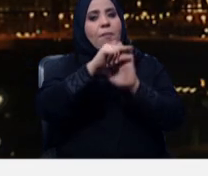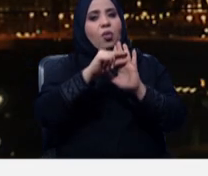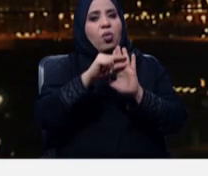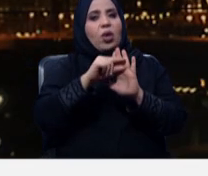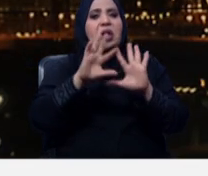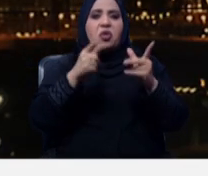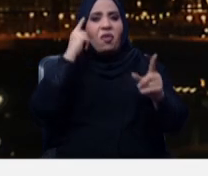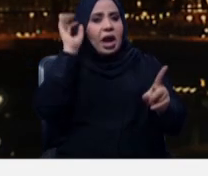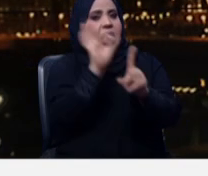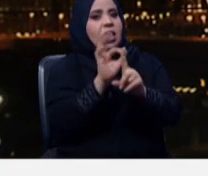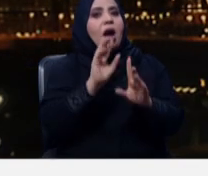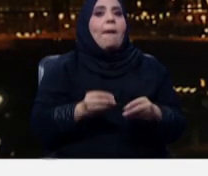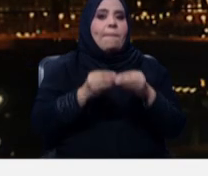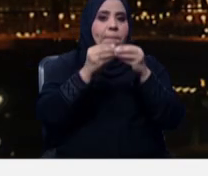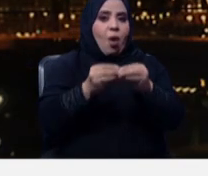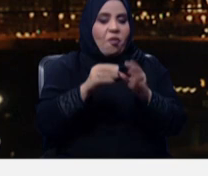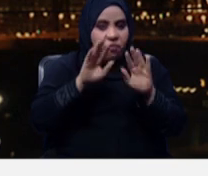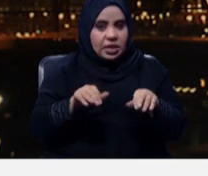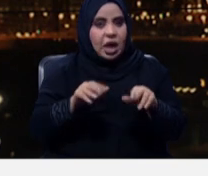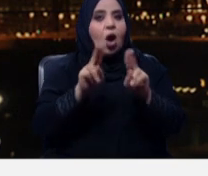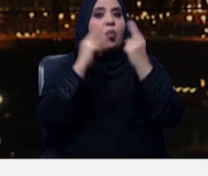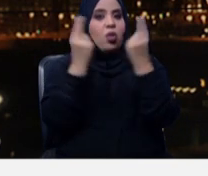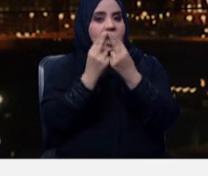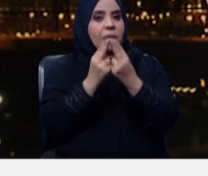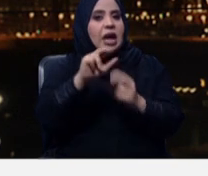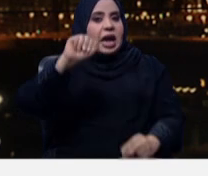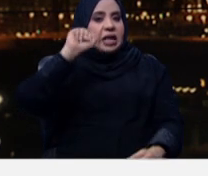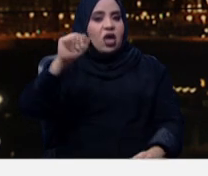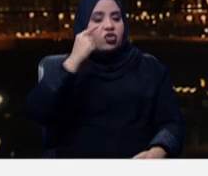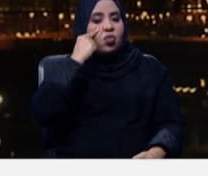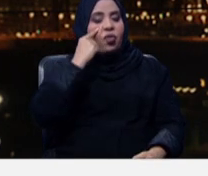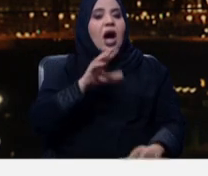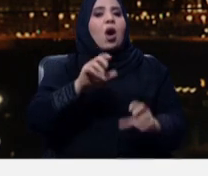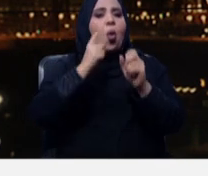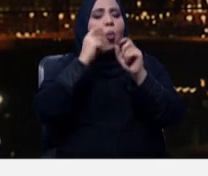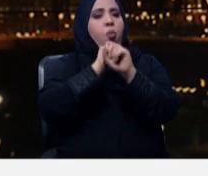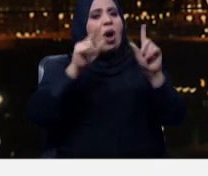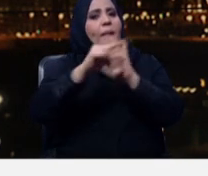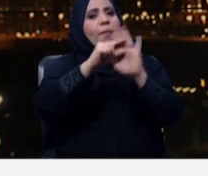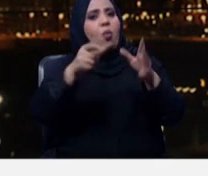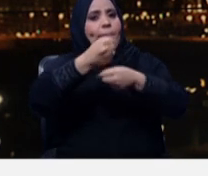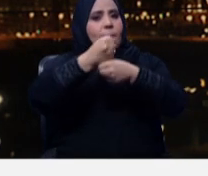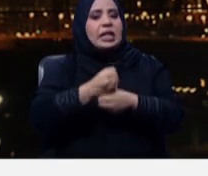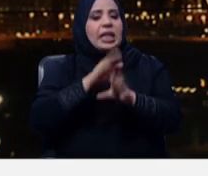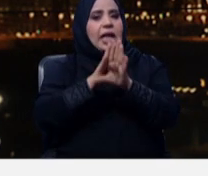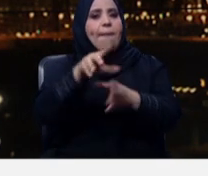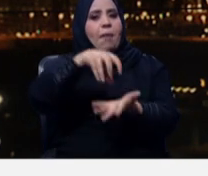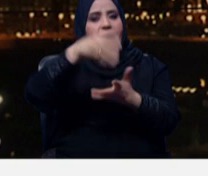الرؤية أو هل تقدمتم بأوراق عمل إلى هذه الندوة والتي تعكس يعني موقف مملكة